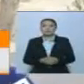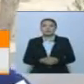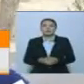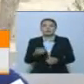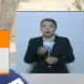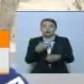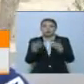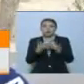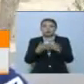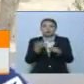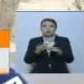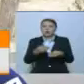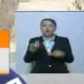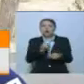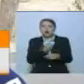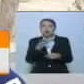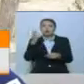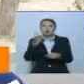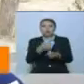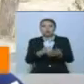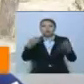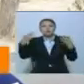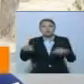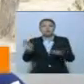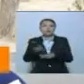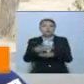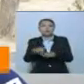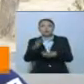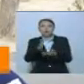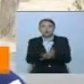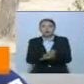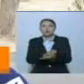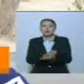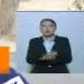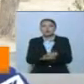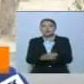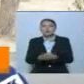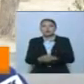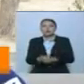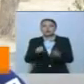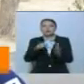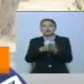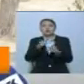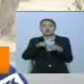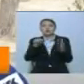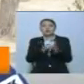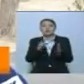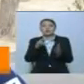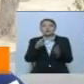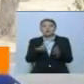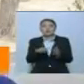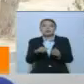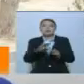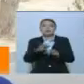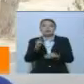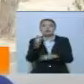ол кісі қазір данымай бостандықта жүр. Бостандықта дейді. 16 кәмелет жасқа толмаған баласы бар дейді.